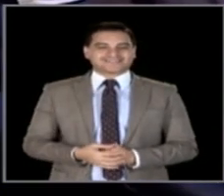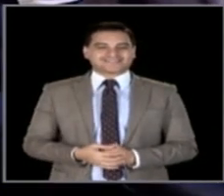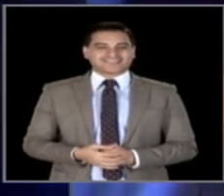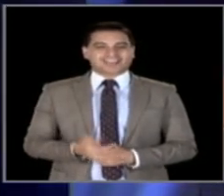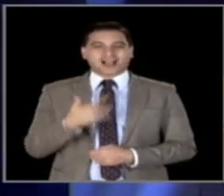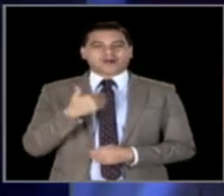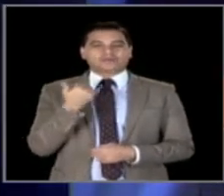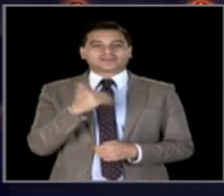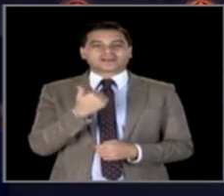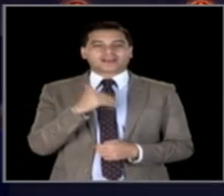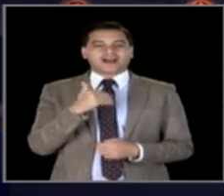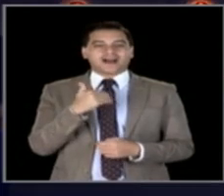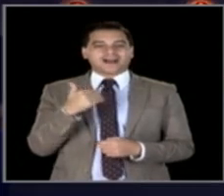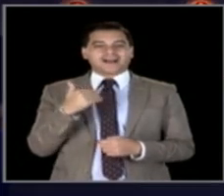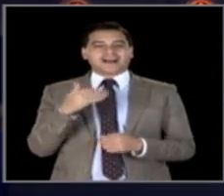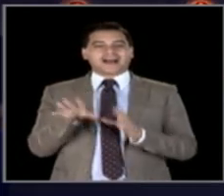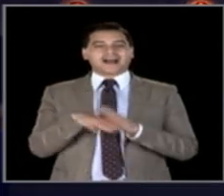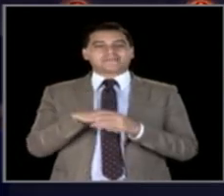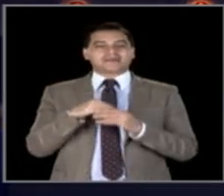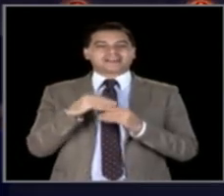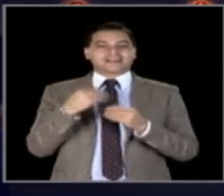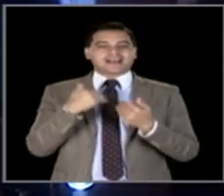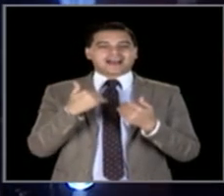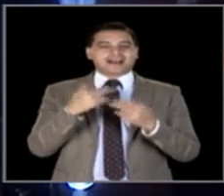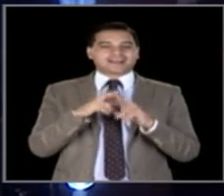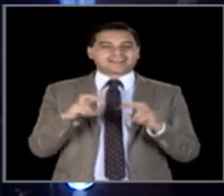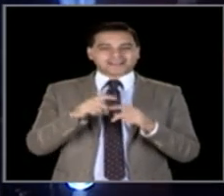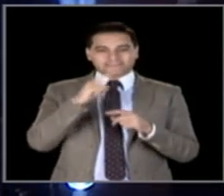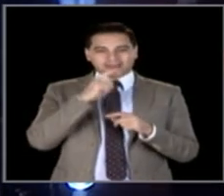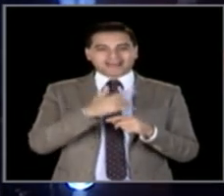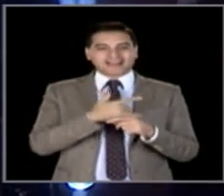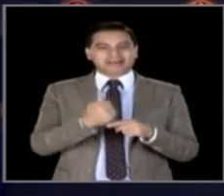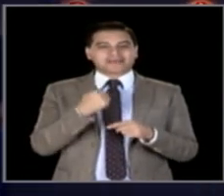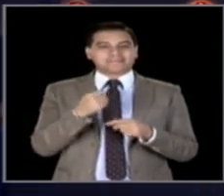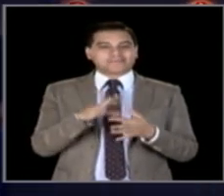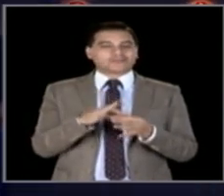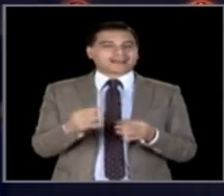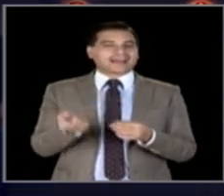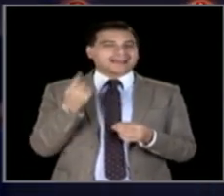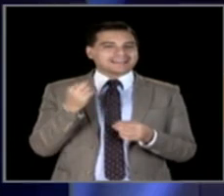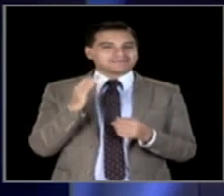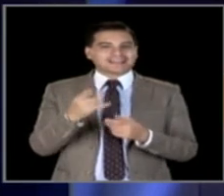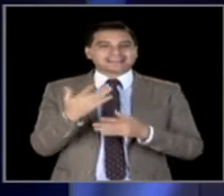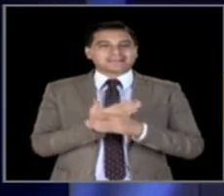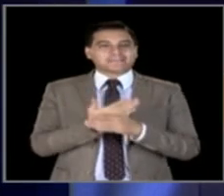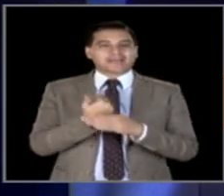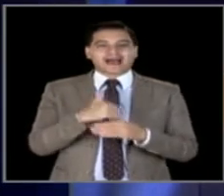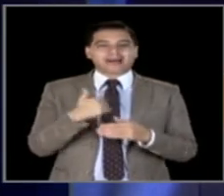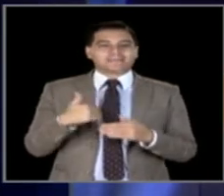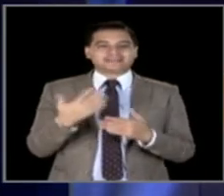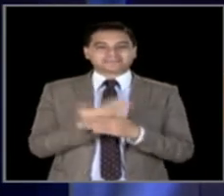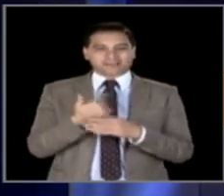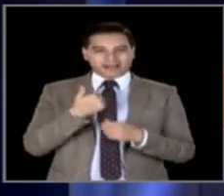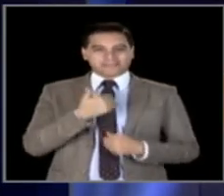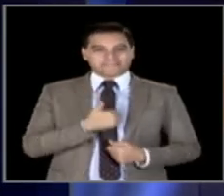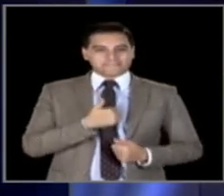جراحه عامه، يا سلام. ما شاء الله. ايه يا جماعه، مالهم البنات عندكم؟ في ايه؟ اشمعنى جراحه عامه؟ ما اعرفش، وانا بحس ان